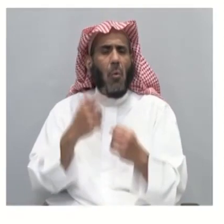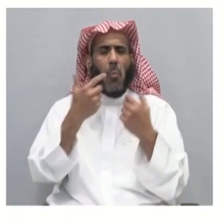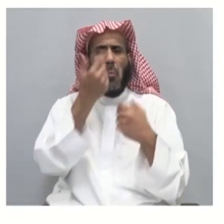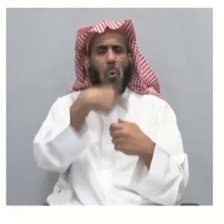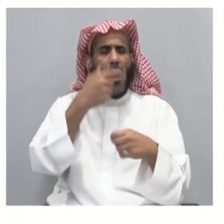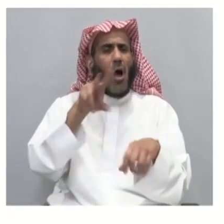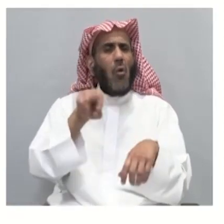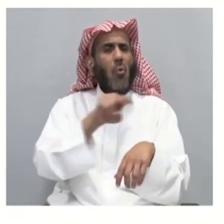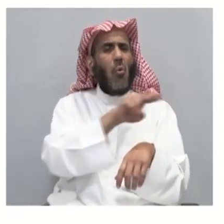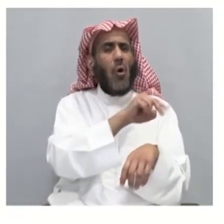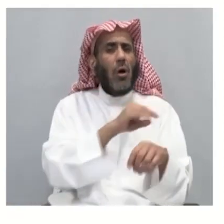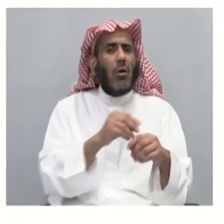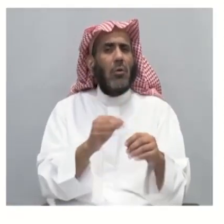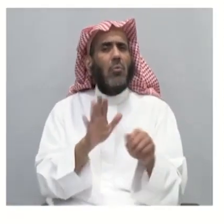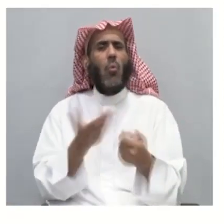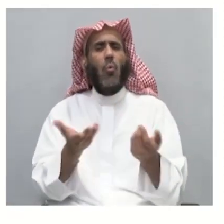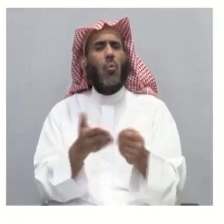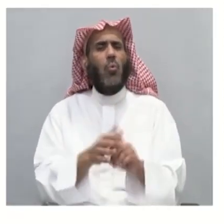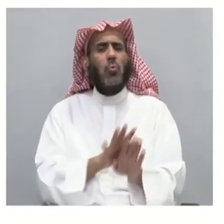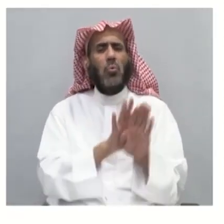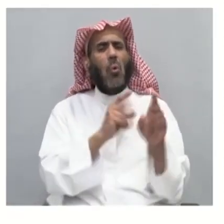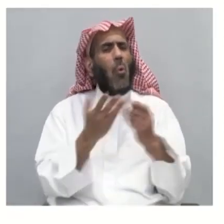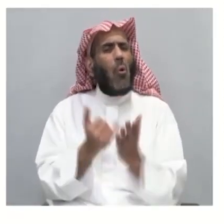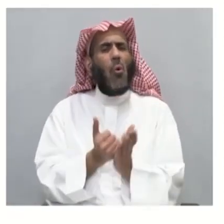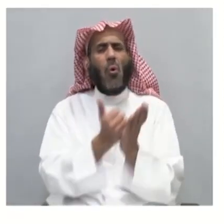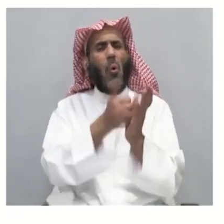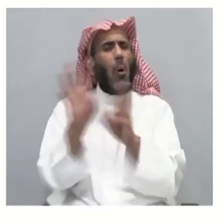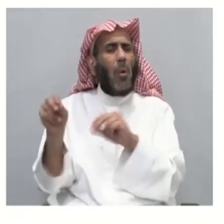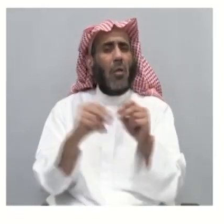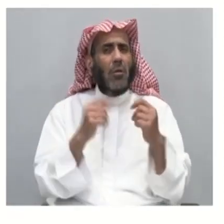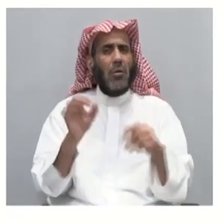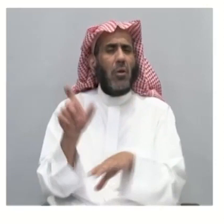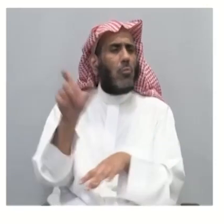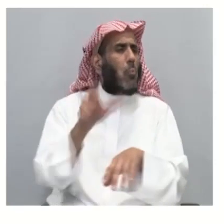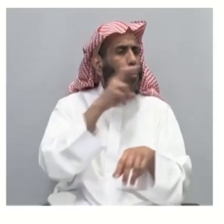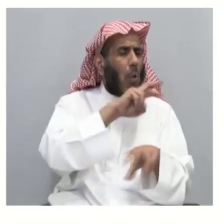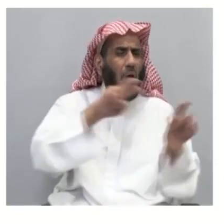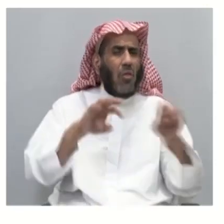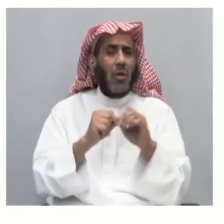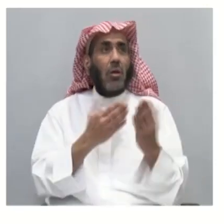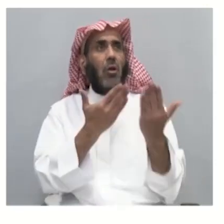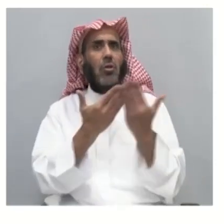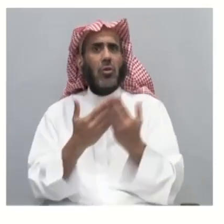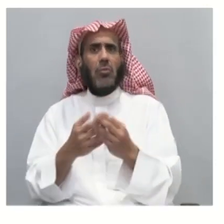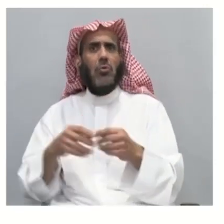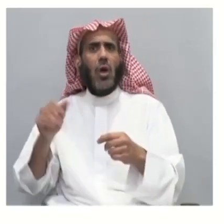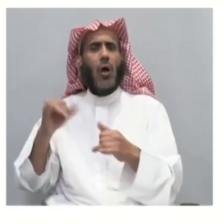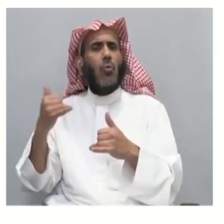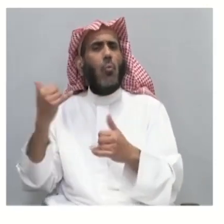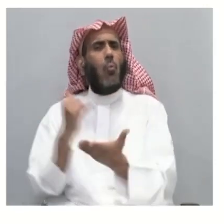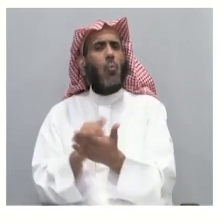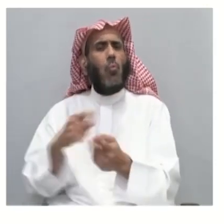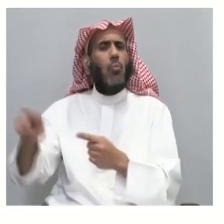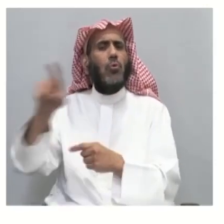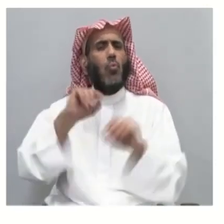الاخوه تطوع بعض الناس للبحث وصف اشتداد الظلام الاستنجاد بالجهات المختصه ولذلك في